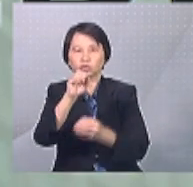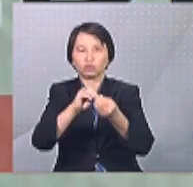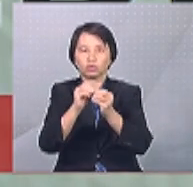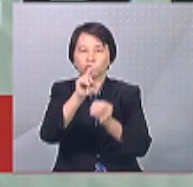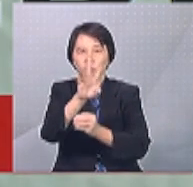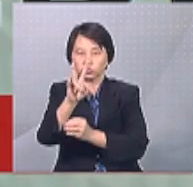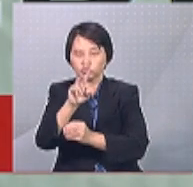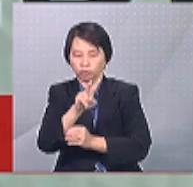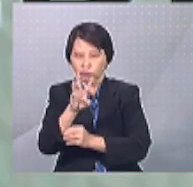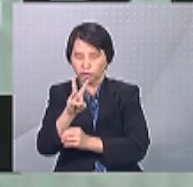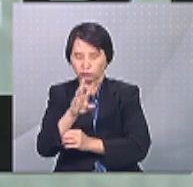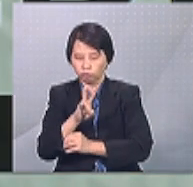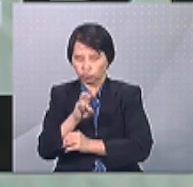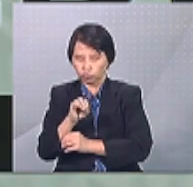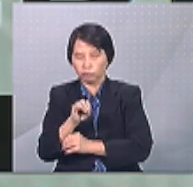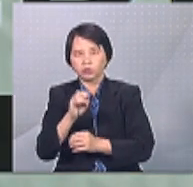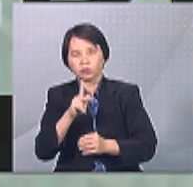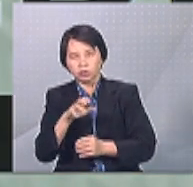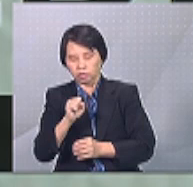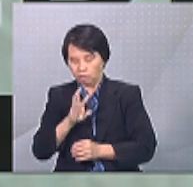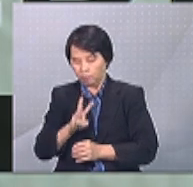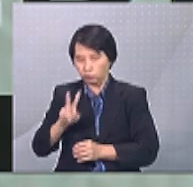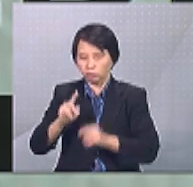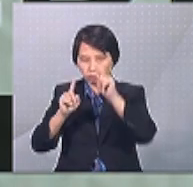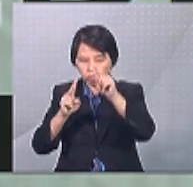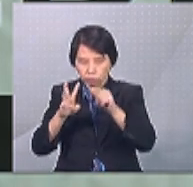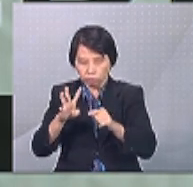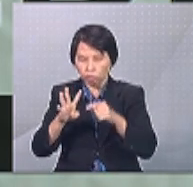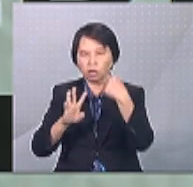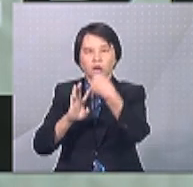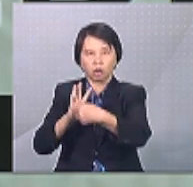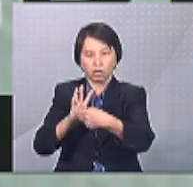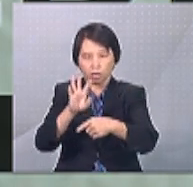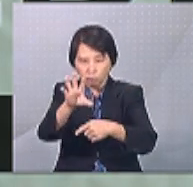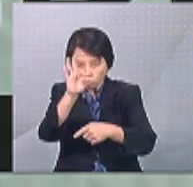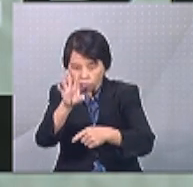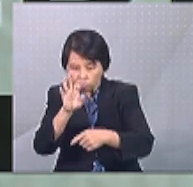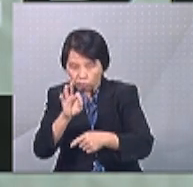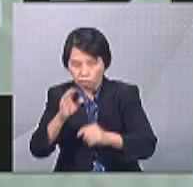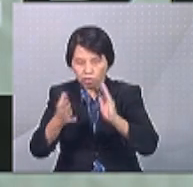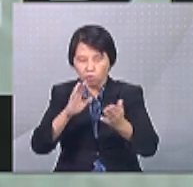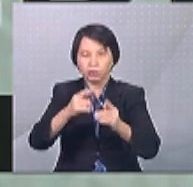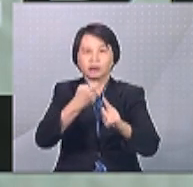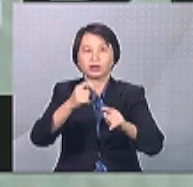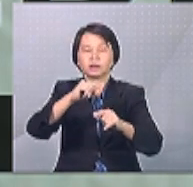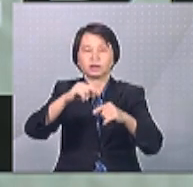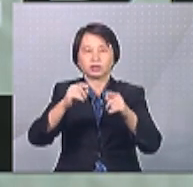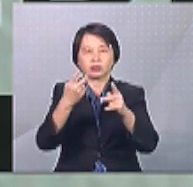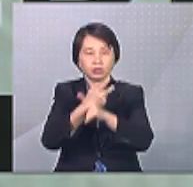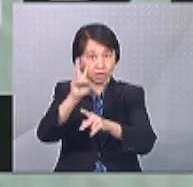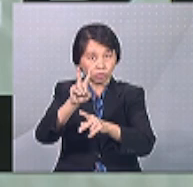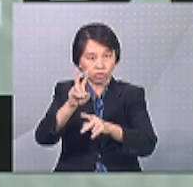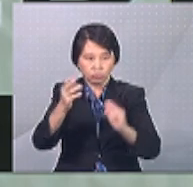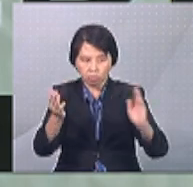kes 26, kes 70, kes 62. Jadi ada daripada gelombang kedua. Kita bandingkan